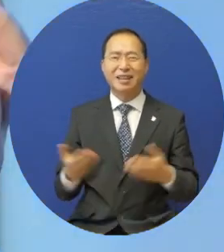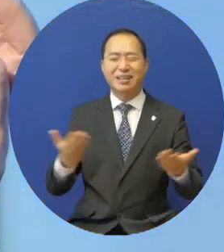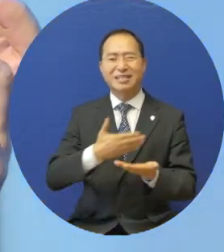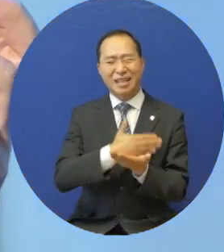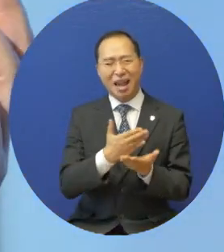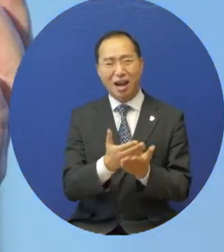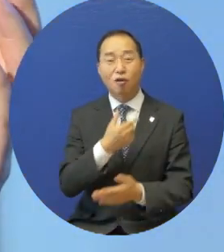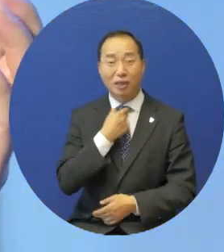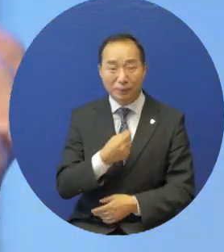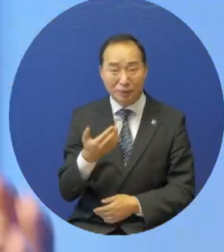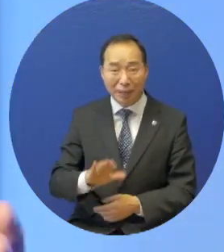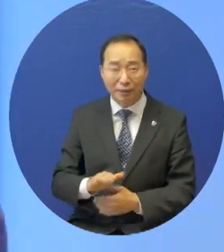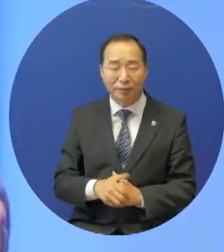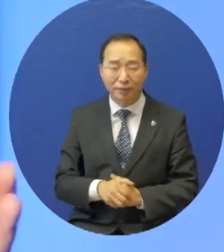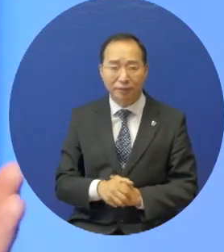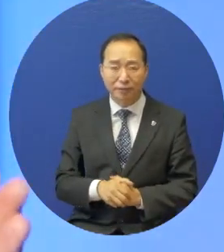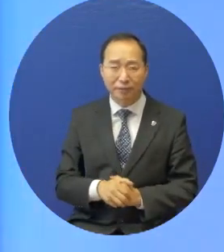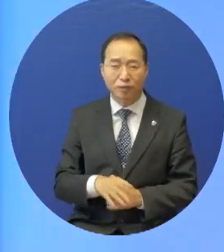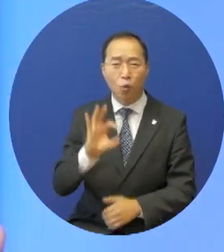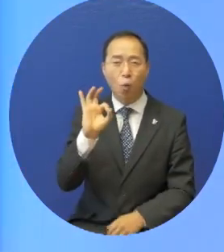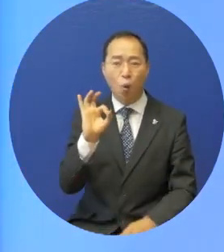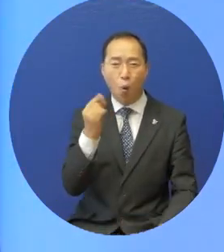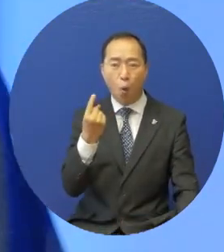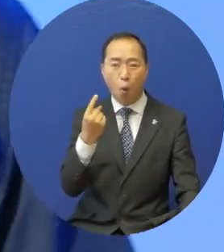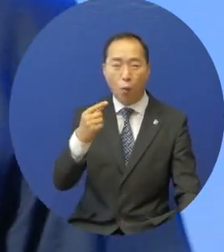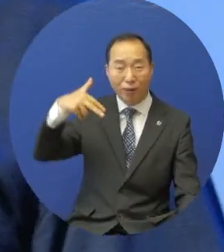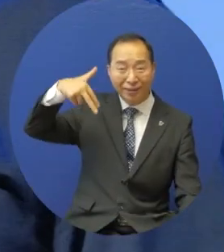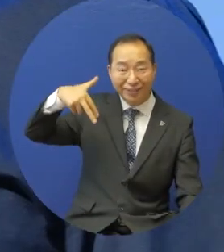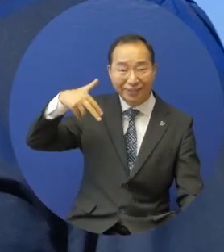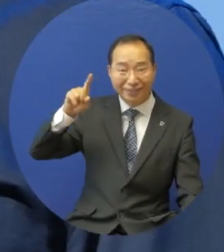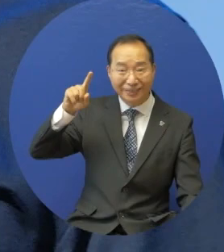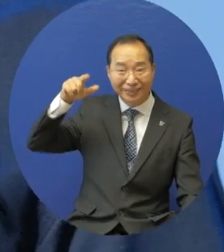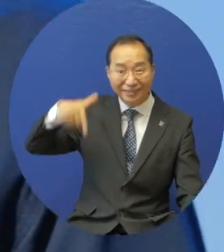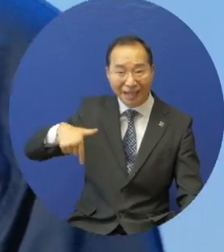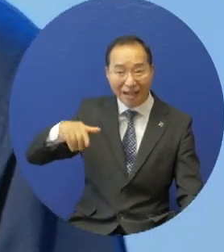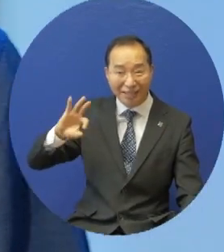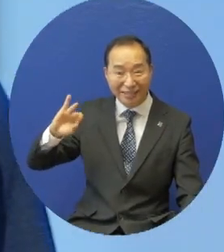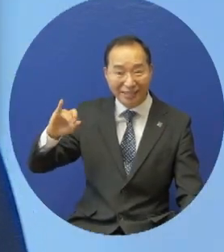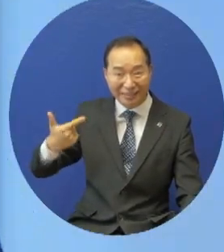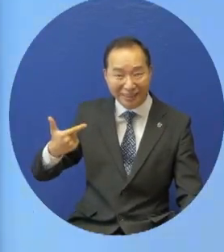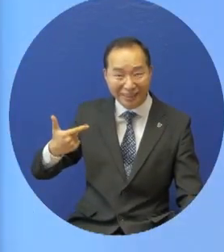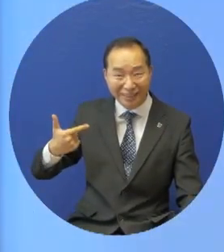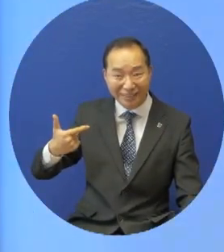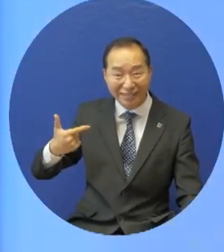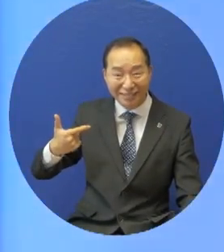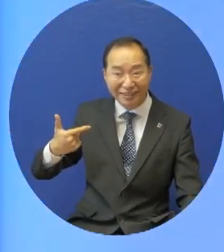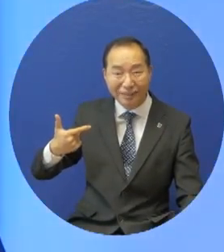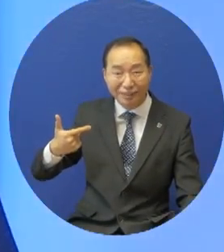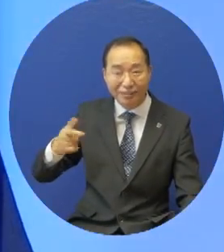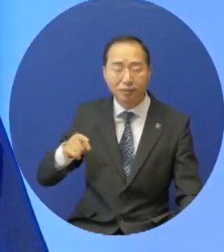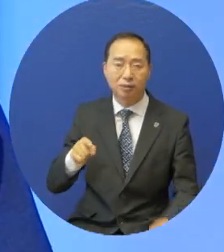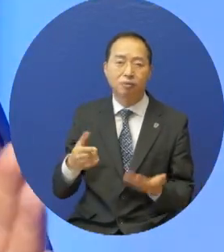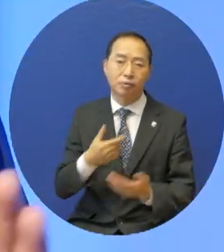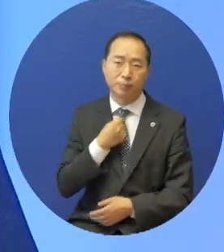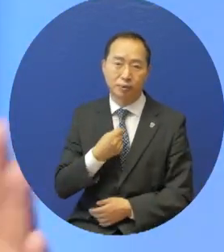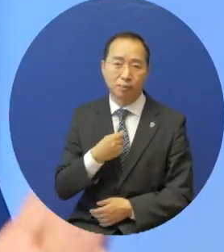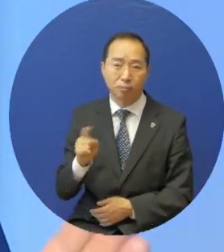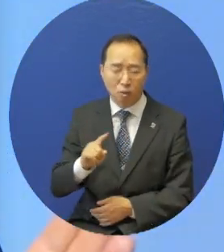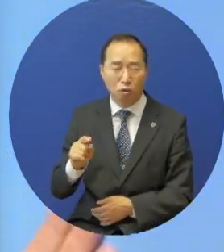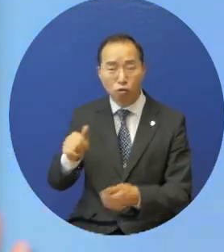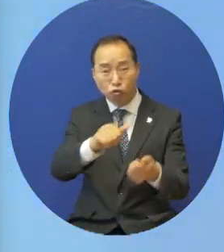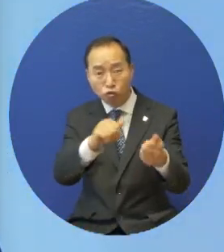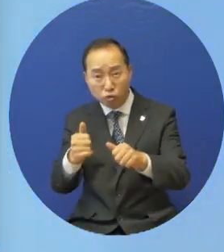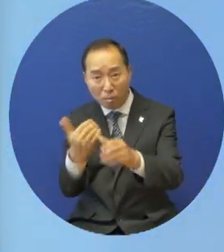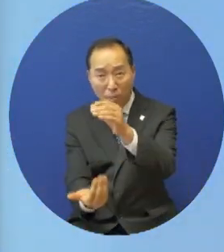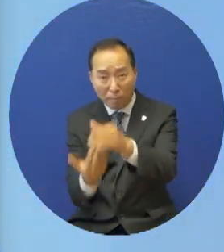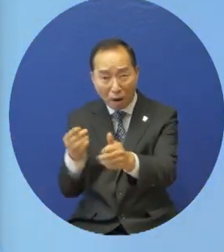싶습니다만 오늘 강연에서는 다루지 않았습니다만 오작인이라고 하는 직업이 있어. 이건 뭐냐면 검시관입니다. 검시관. 시신을 이제